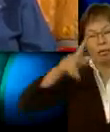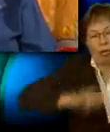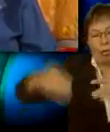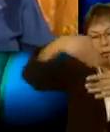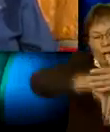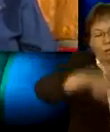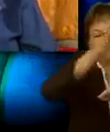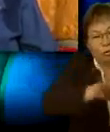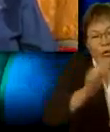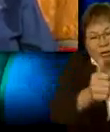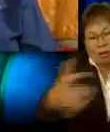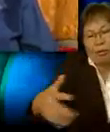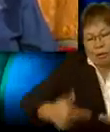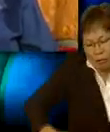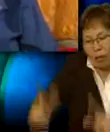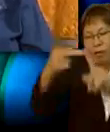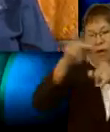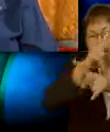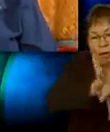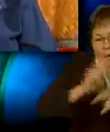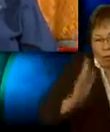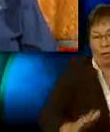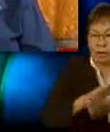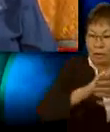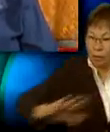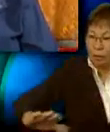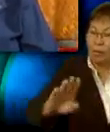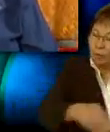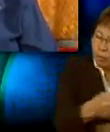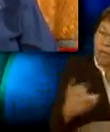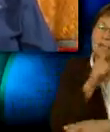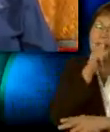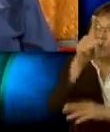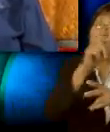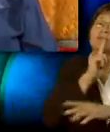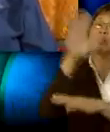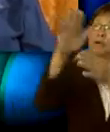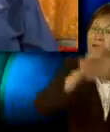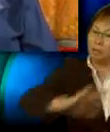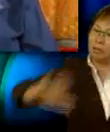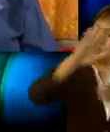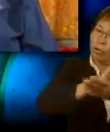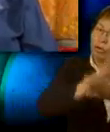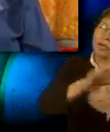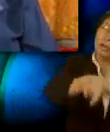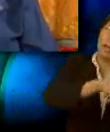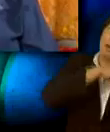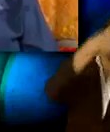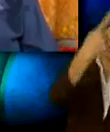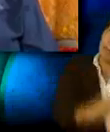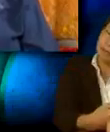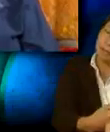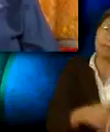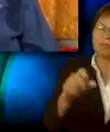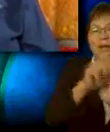ke kawasan sekolah tanpa mendapat kebenaran daripada pengawal keselamatan. Mereka sebenarnya menjamin keselamatan sekolah sepanjang